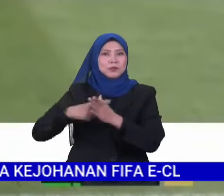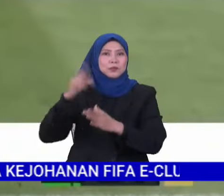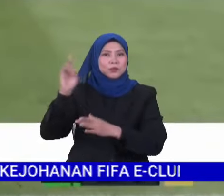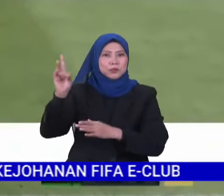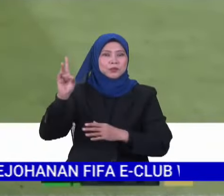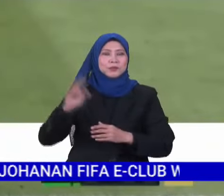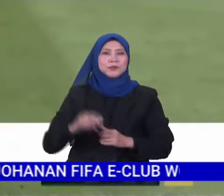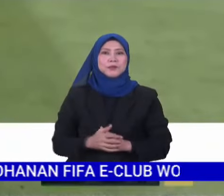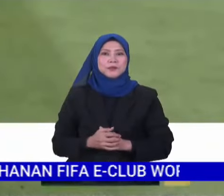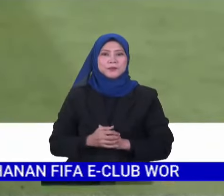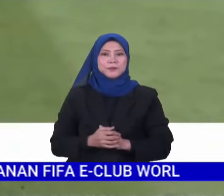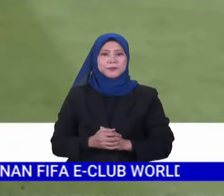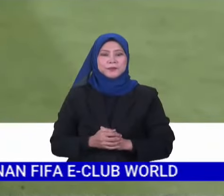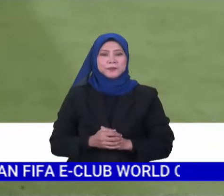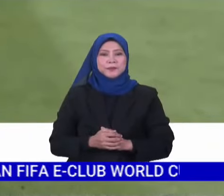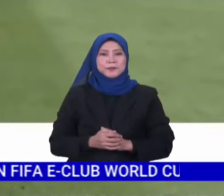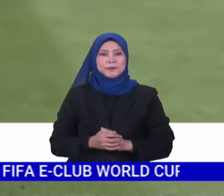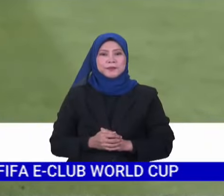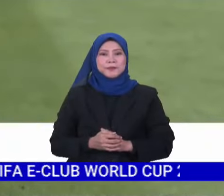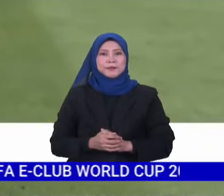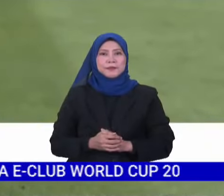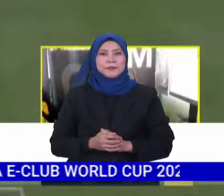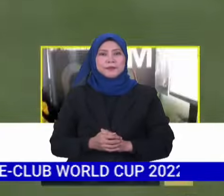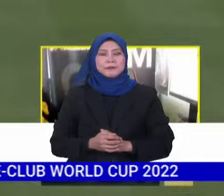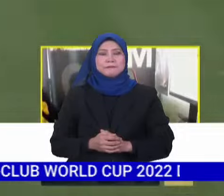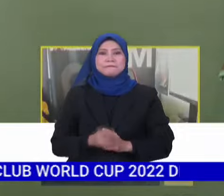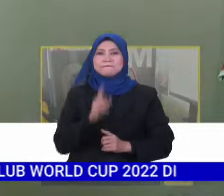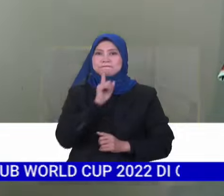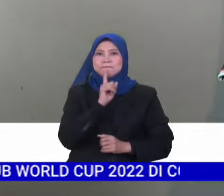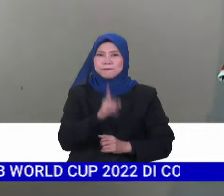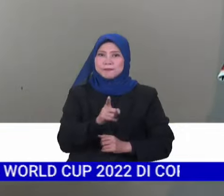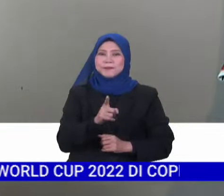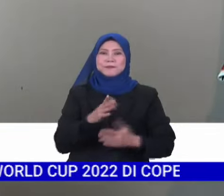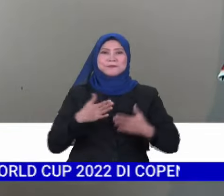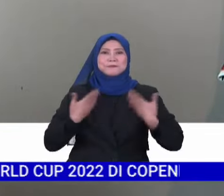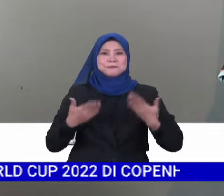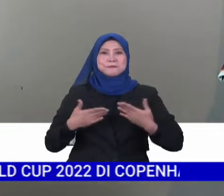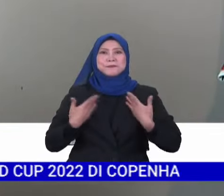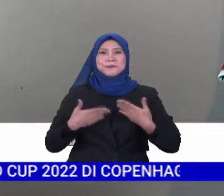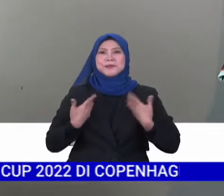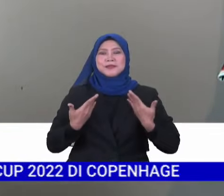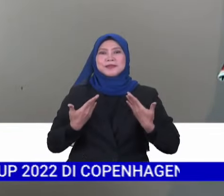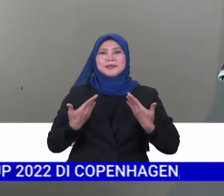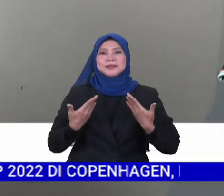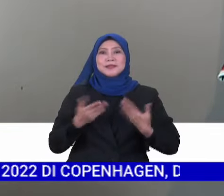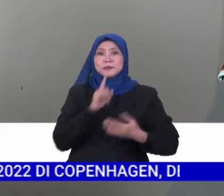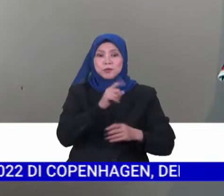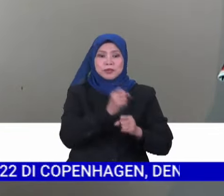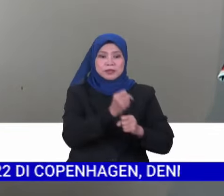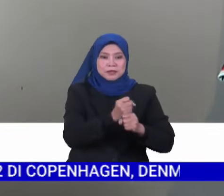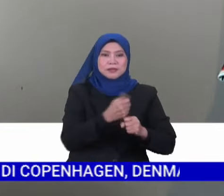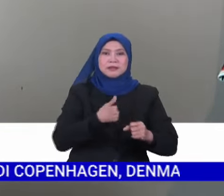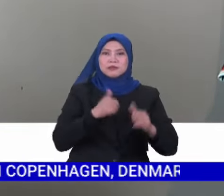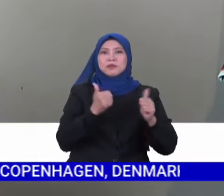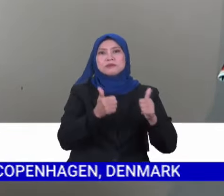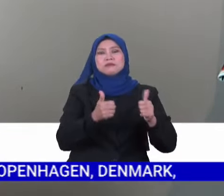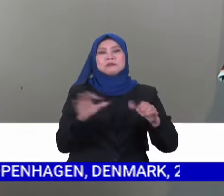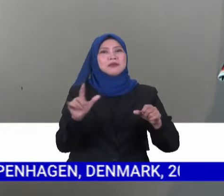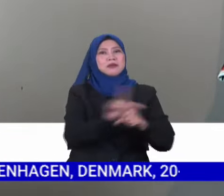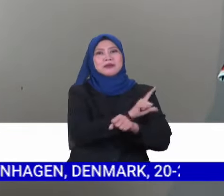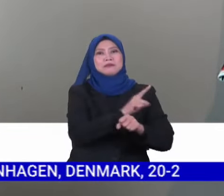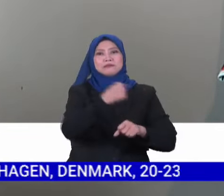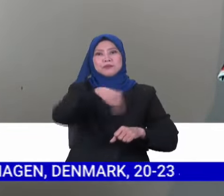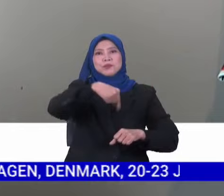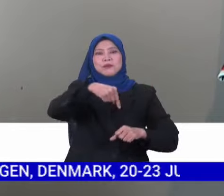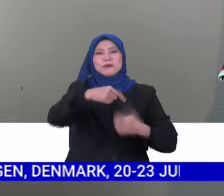dan tumpukan ketek macam memang something yang sangat menggembirakan nashwa Zahira semacam keyda lengkap sekarang dengan Tidak